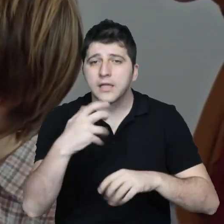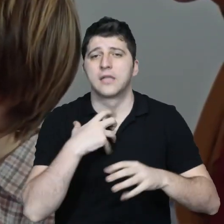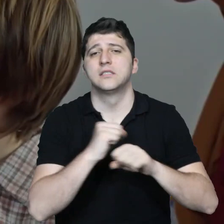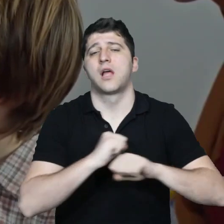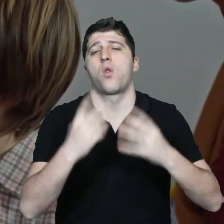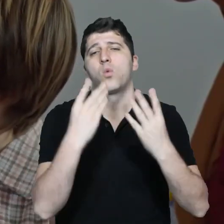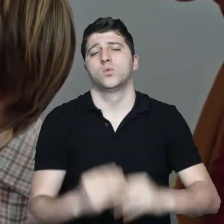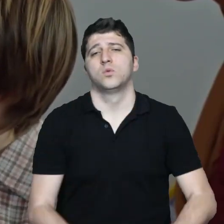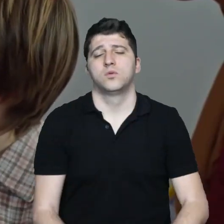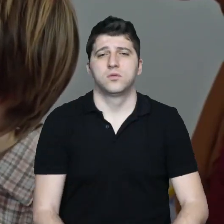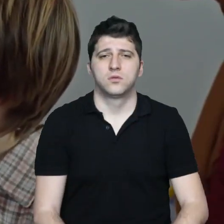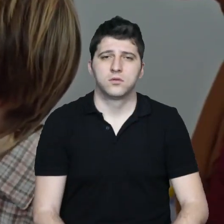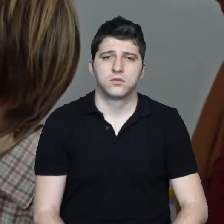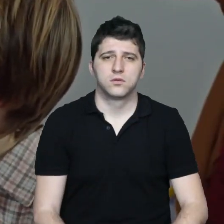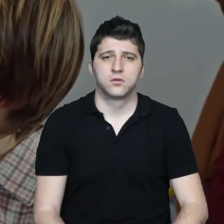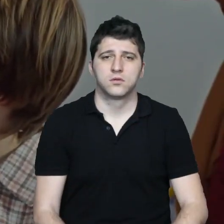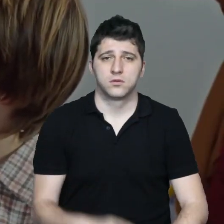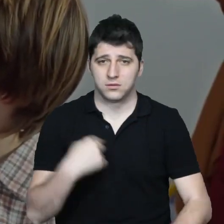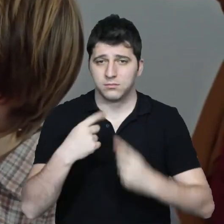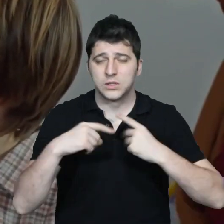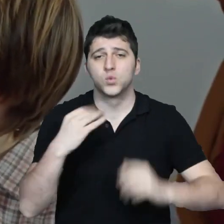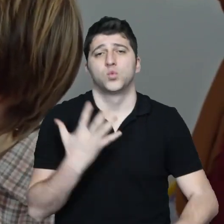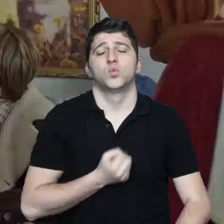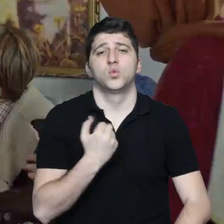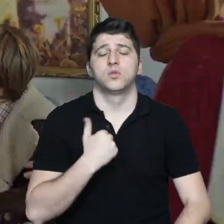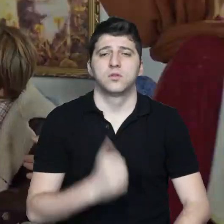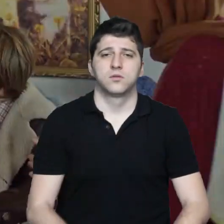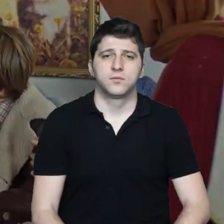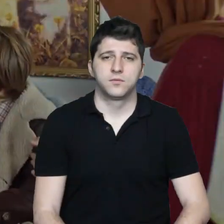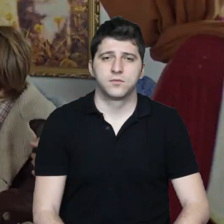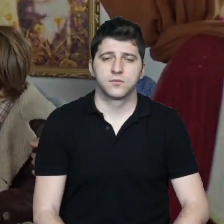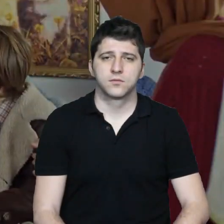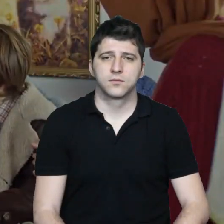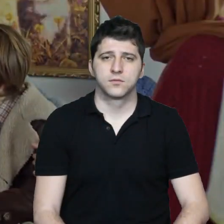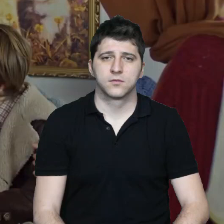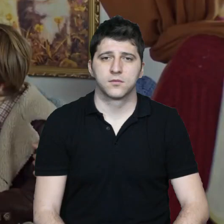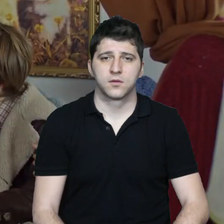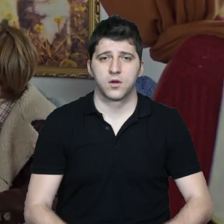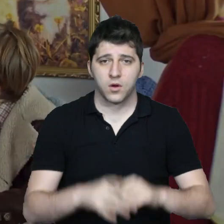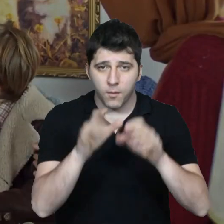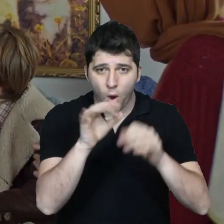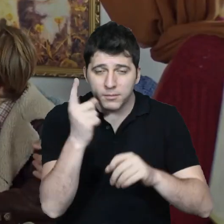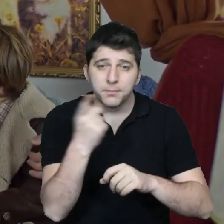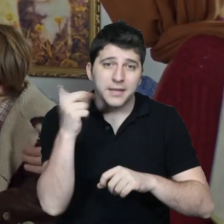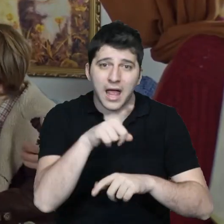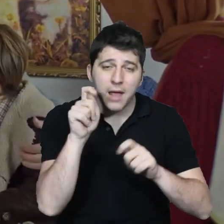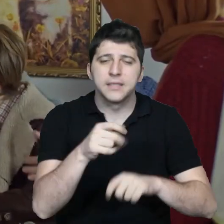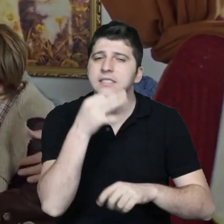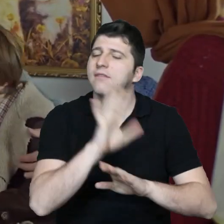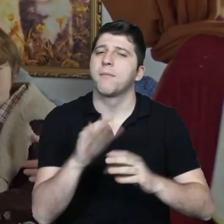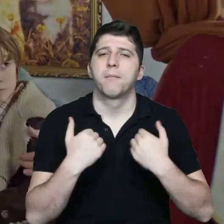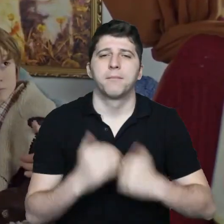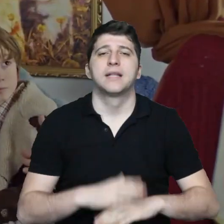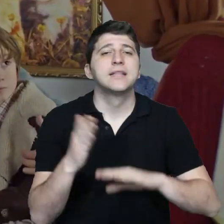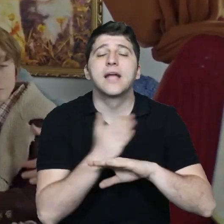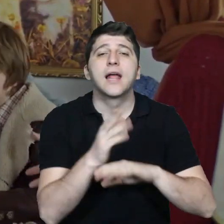verdin. Ve bu bizi daha çok üzdü. Böyle bir şeyi bir daha yapmana izin verme. Çünkü siz